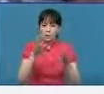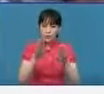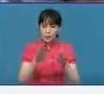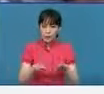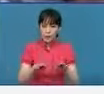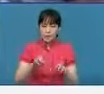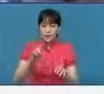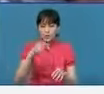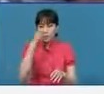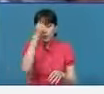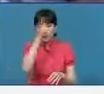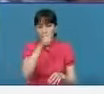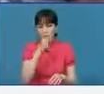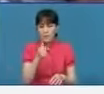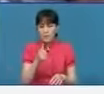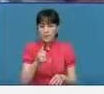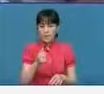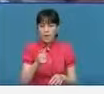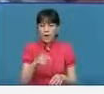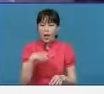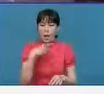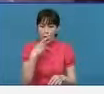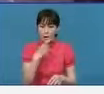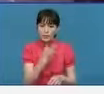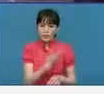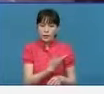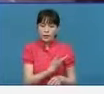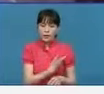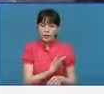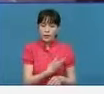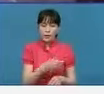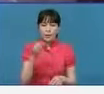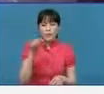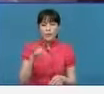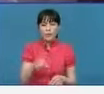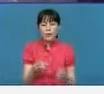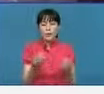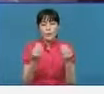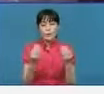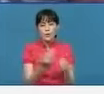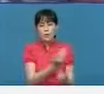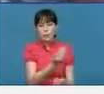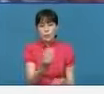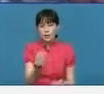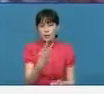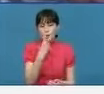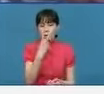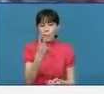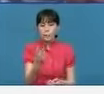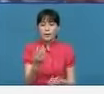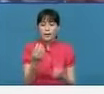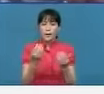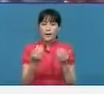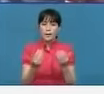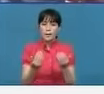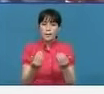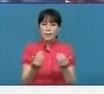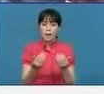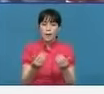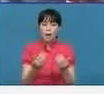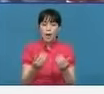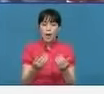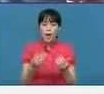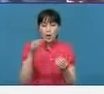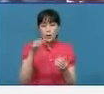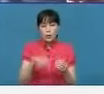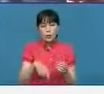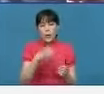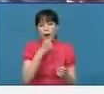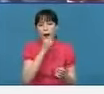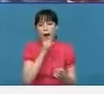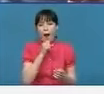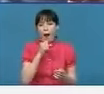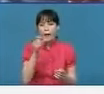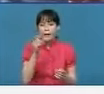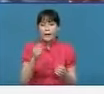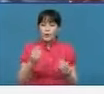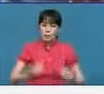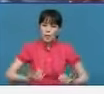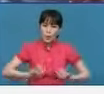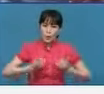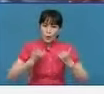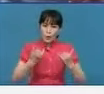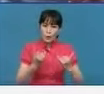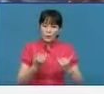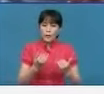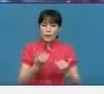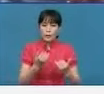бірі екендігінде ешқандай күмән жоқ. Міне өздеріңіз көріп отырғандағыдай сол ардагерлерге тиісті құрмет